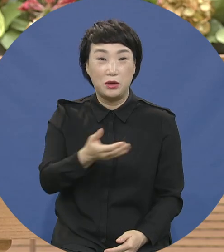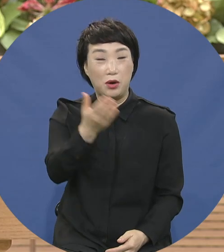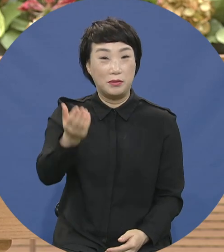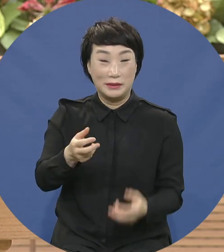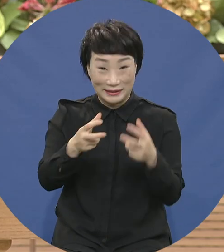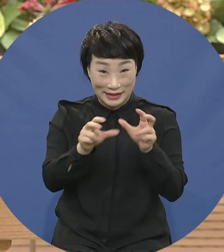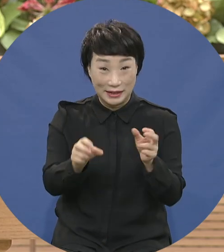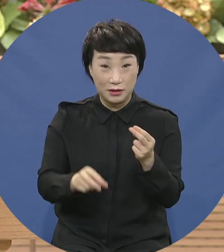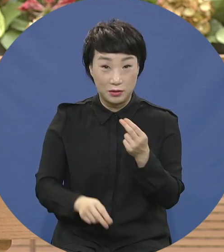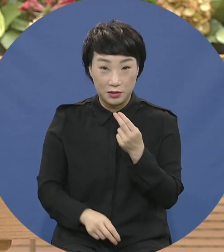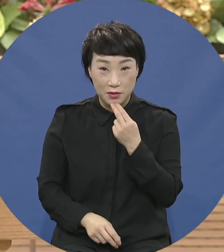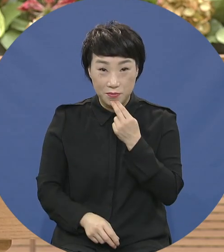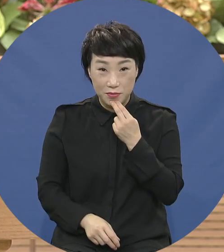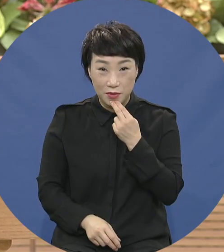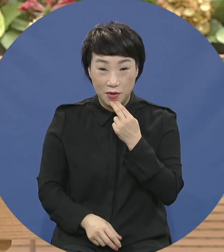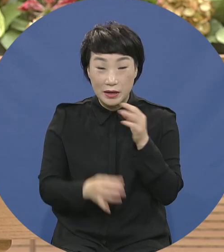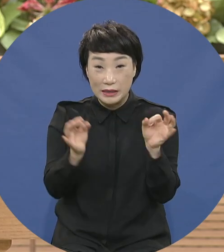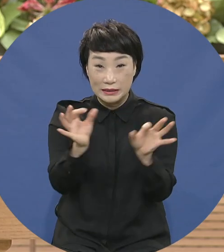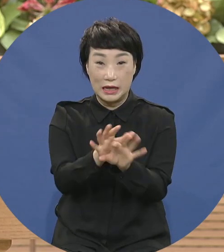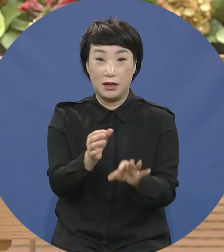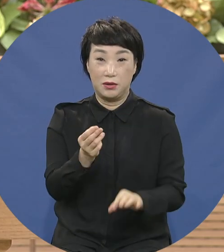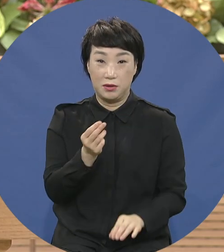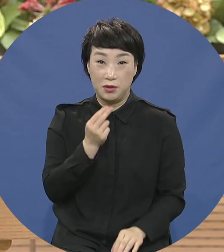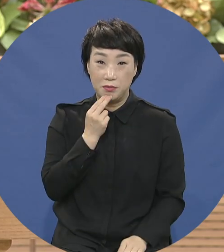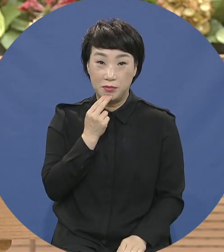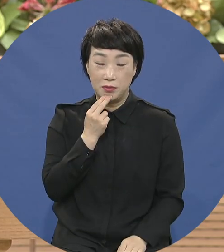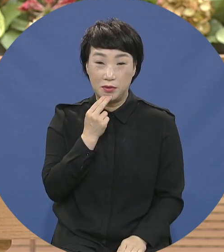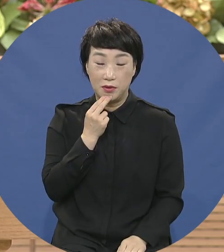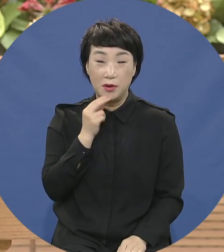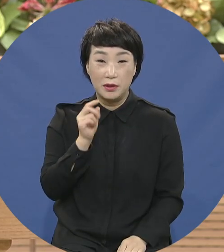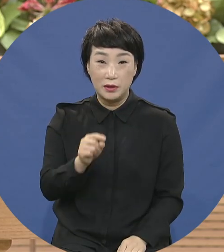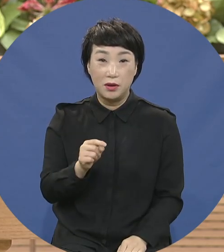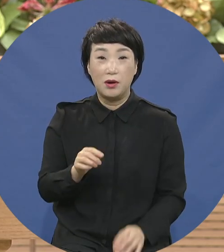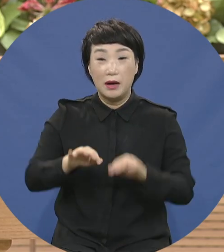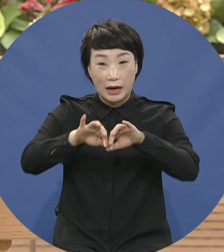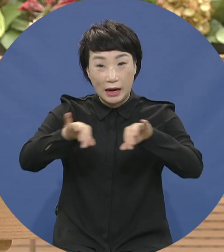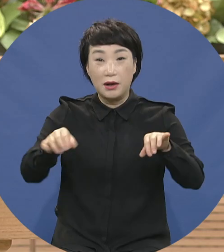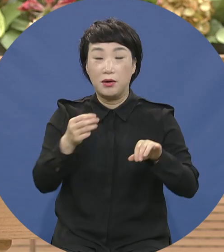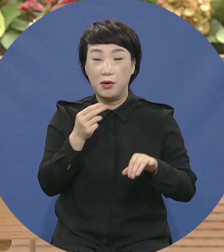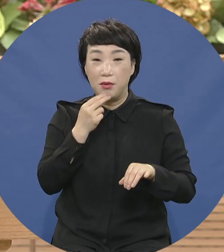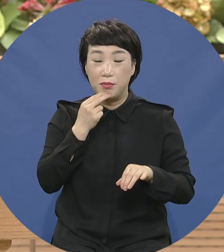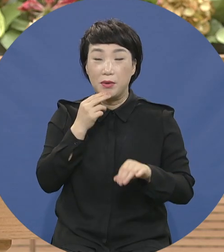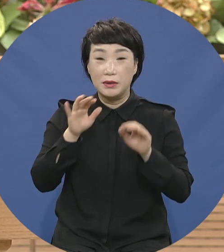깨지지 않고 부서지지 않고 파괴되지 않고